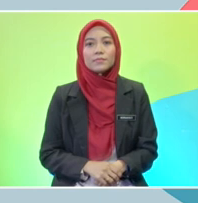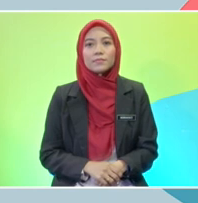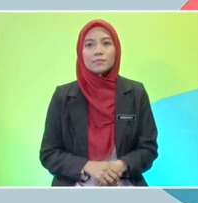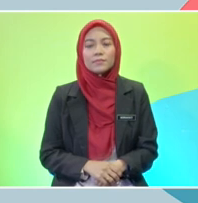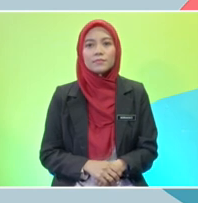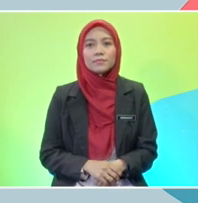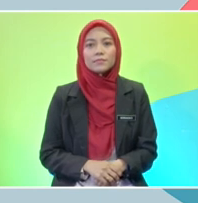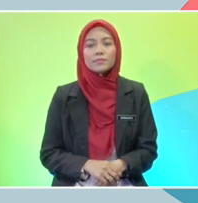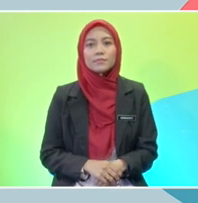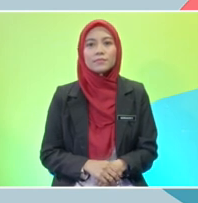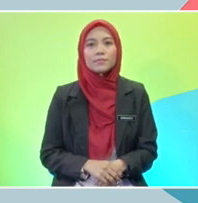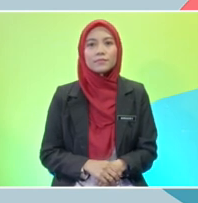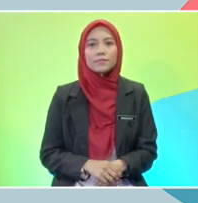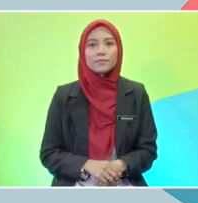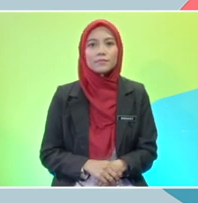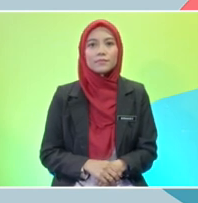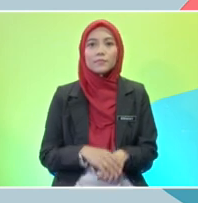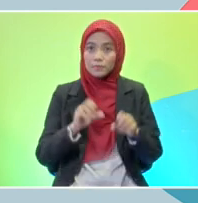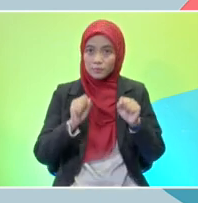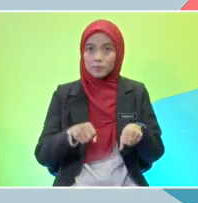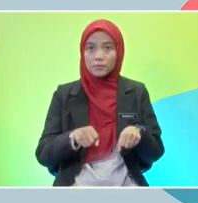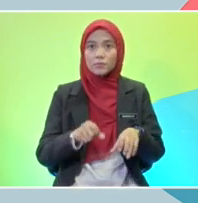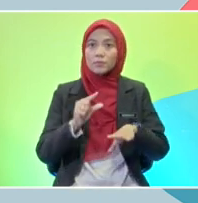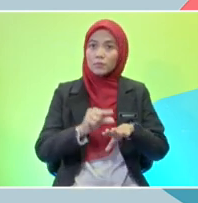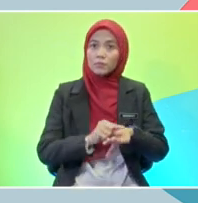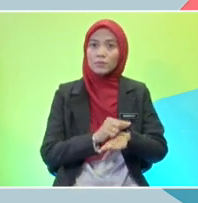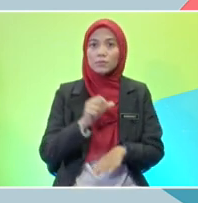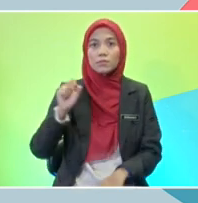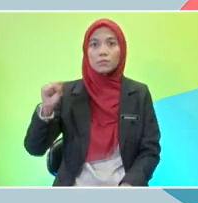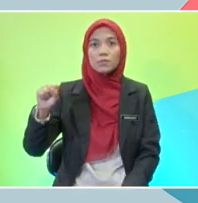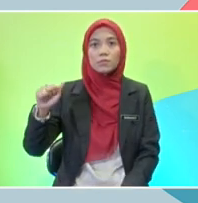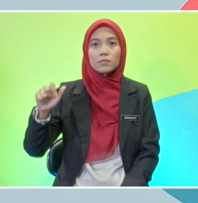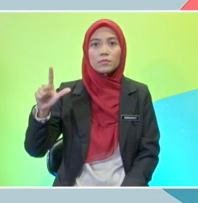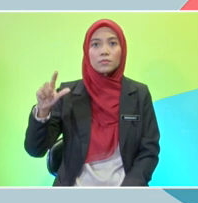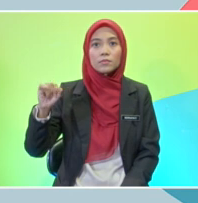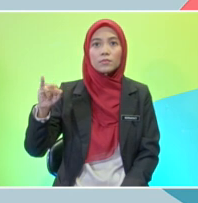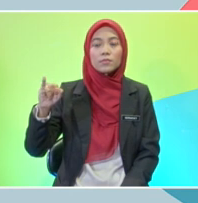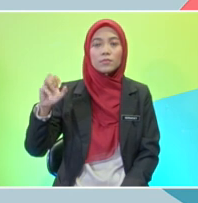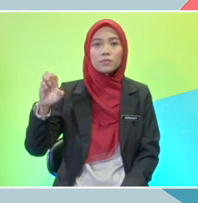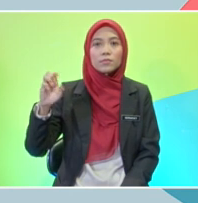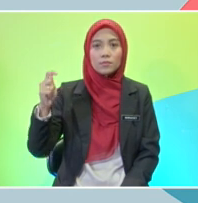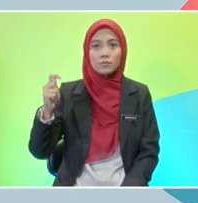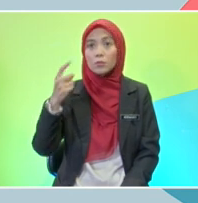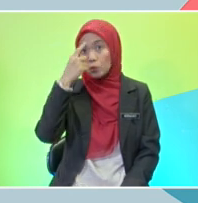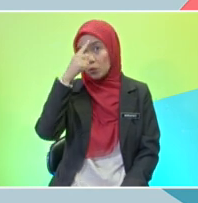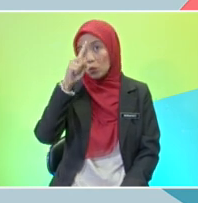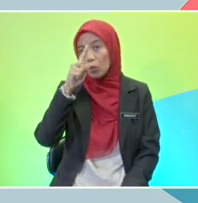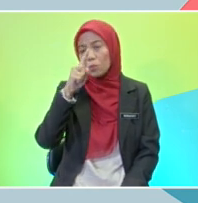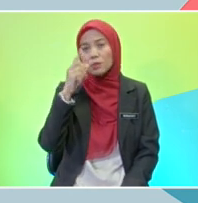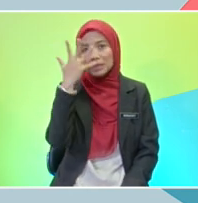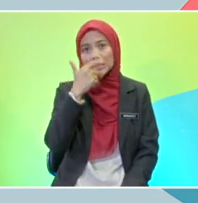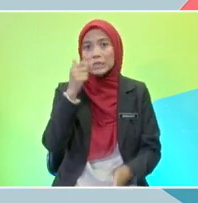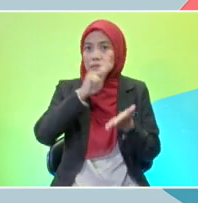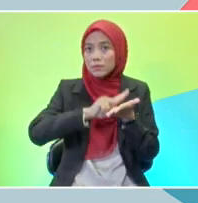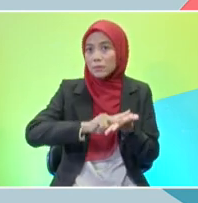seterusnya kita boleh gunakan sele Oke fungsi yang sama untuk mengingat dan memperkemaskan